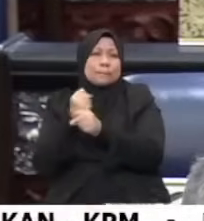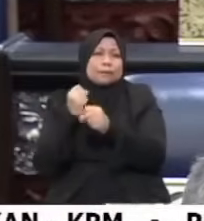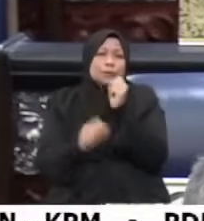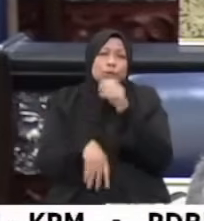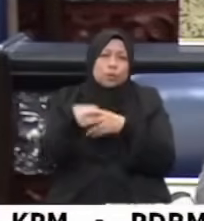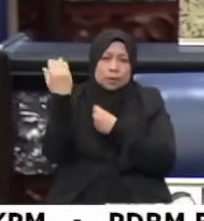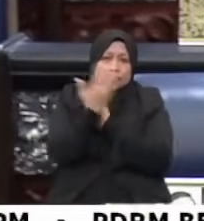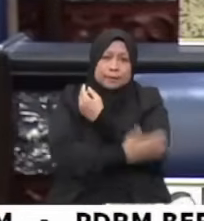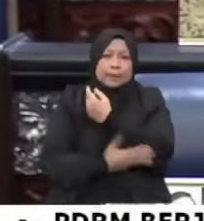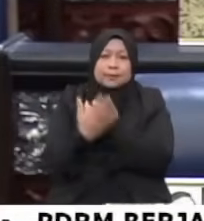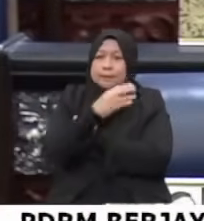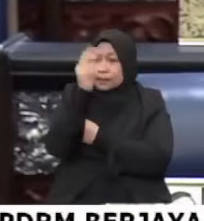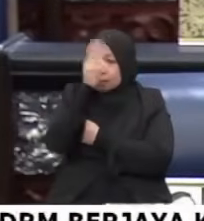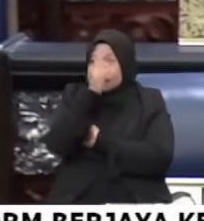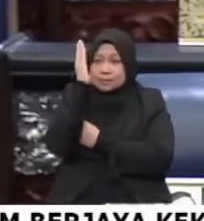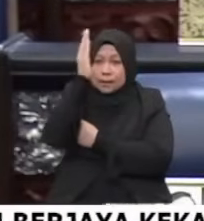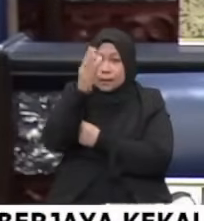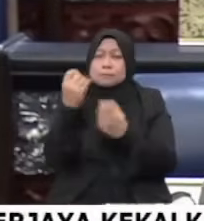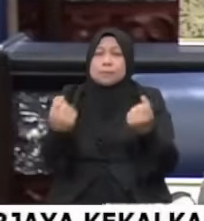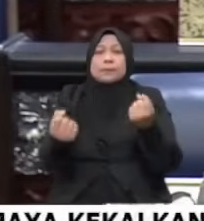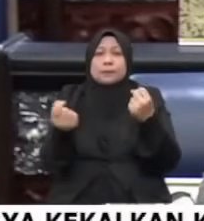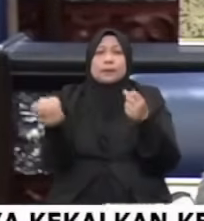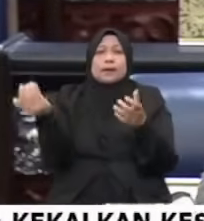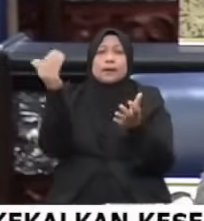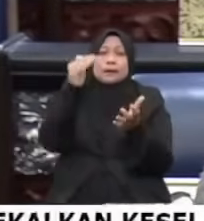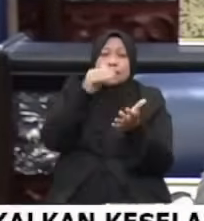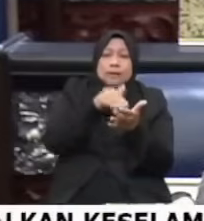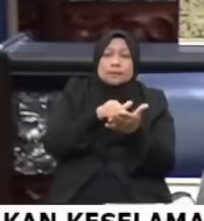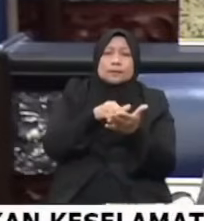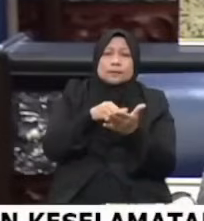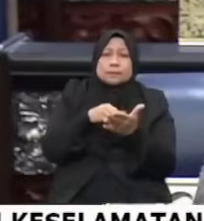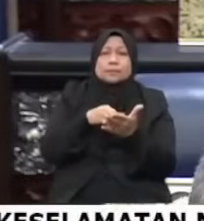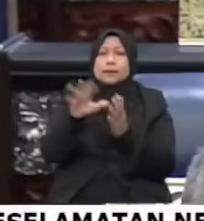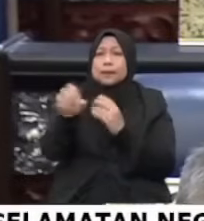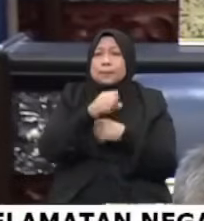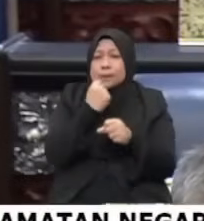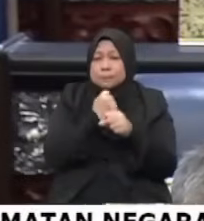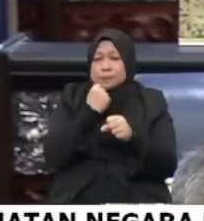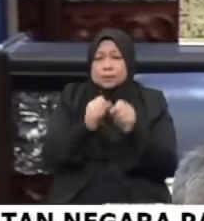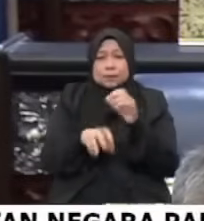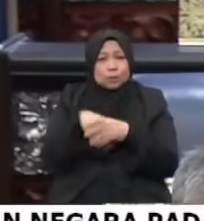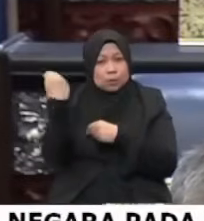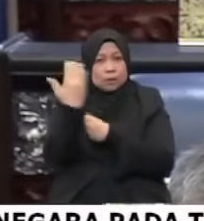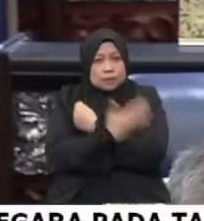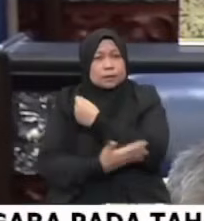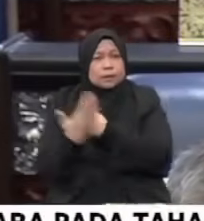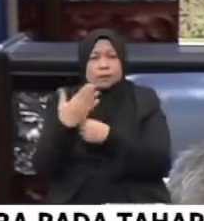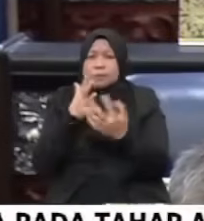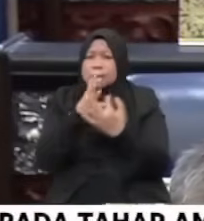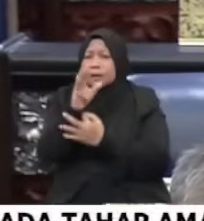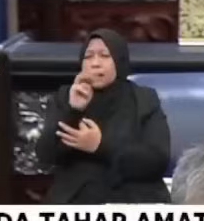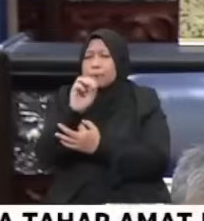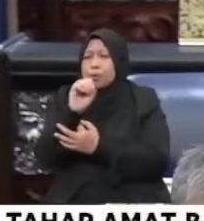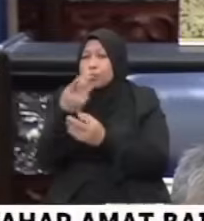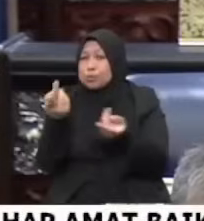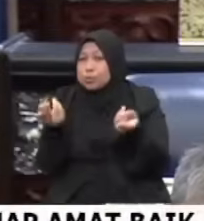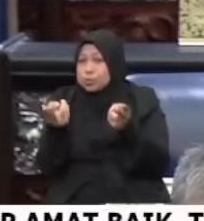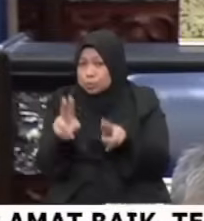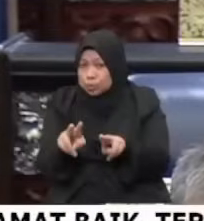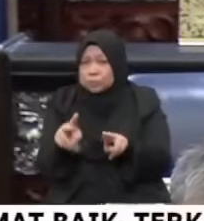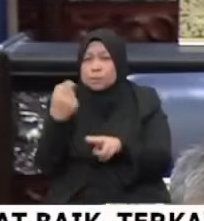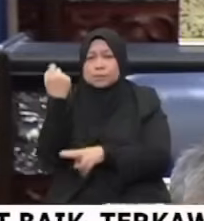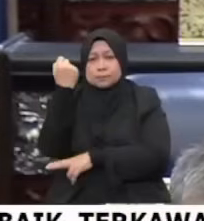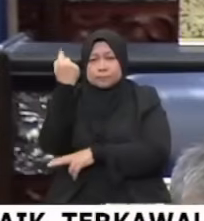asing kerajaan juga akan memantapkan lagi rangka kerja pengambilan pekerja asing melalui MOU ataupun memorandum